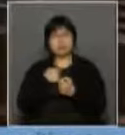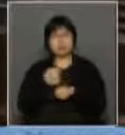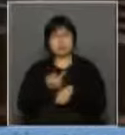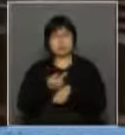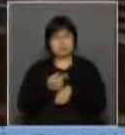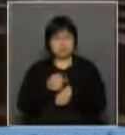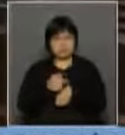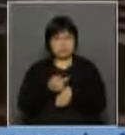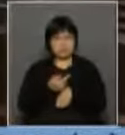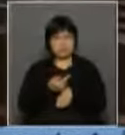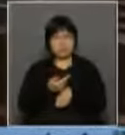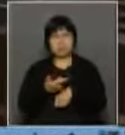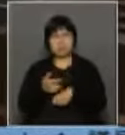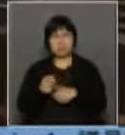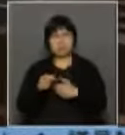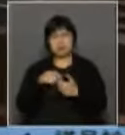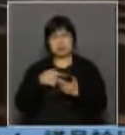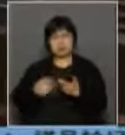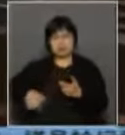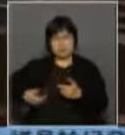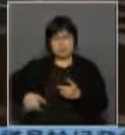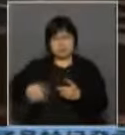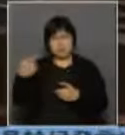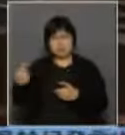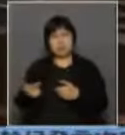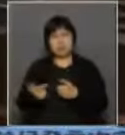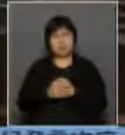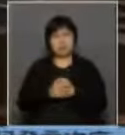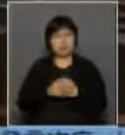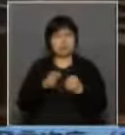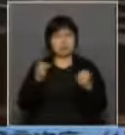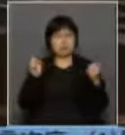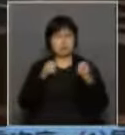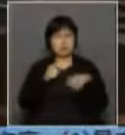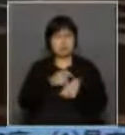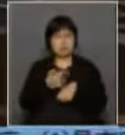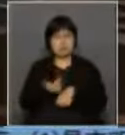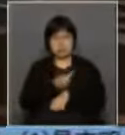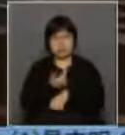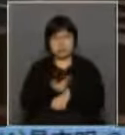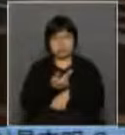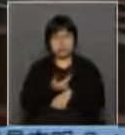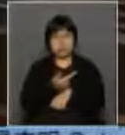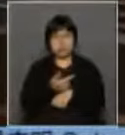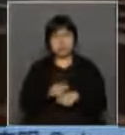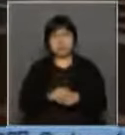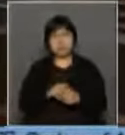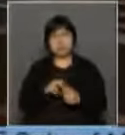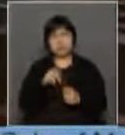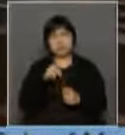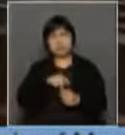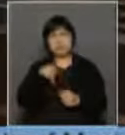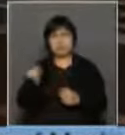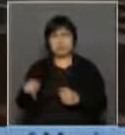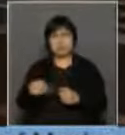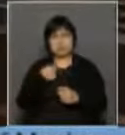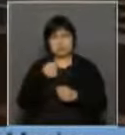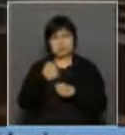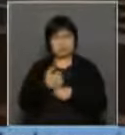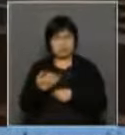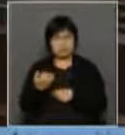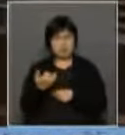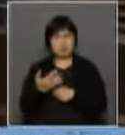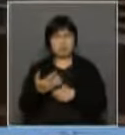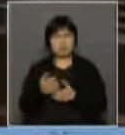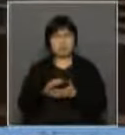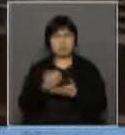間、多啲嘅錢。多啲我哋大家開會嘅時間去做呢一個咁嘅 PMP 咧，大家記得咧上一屆